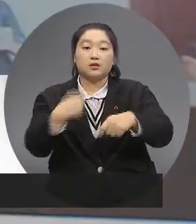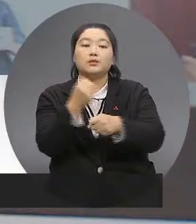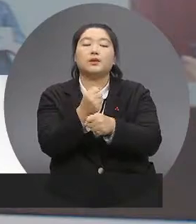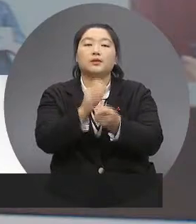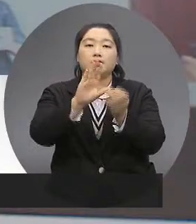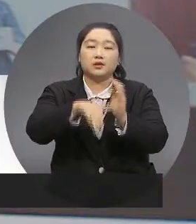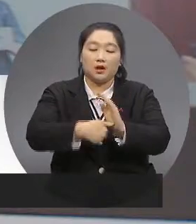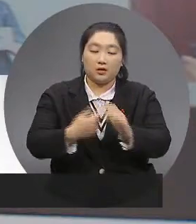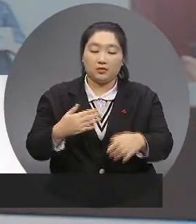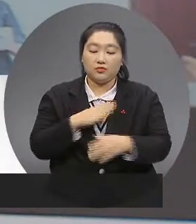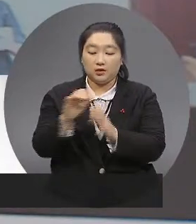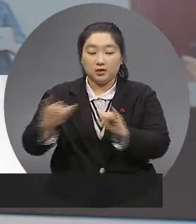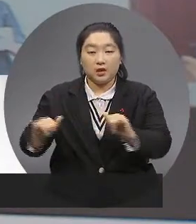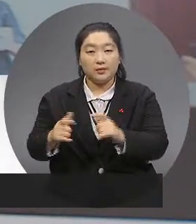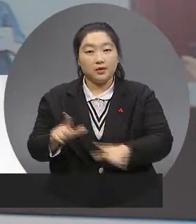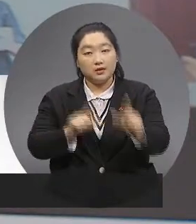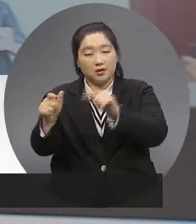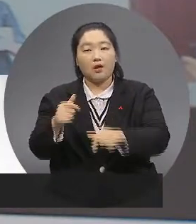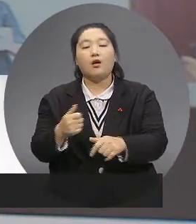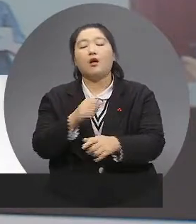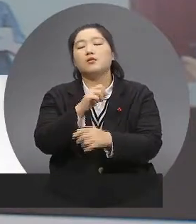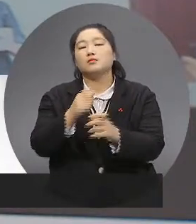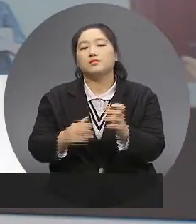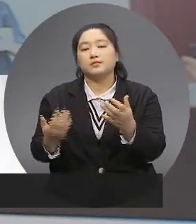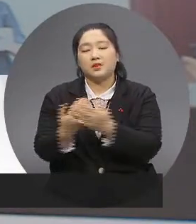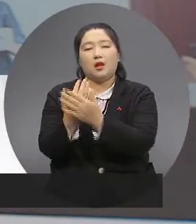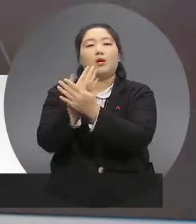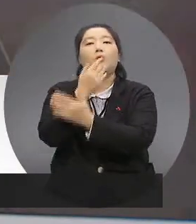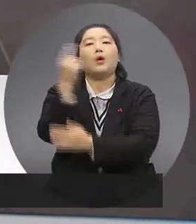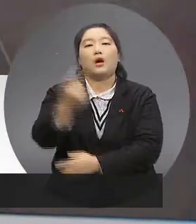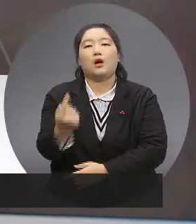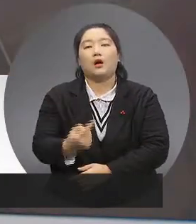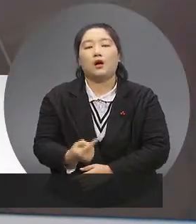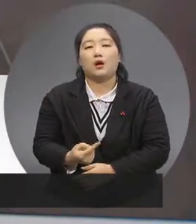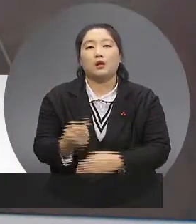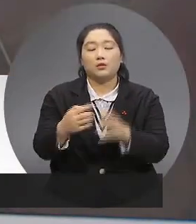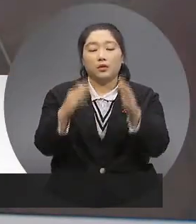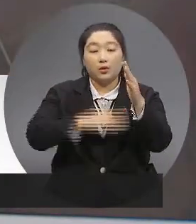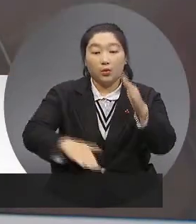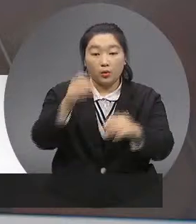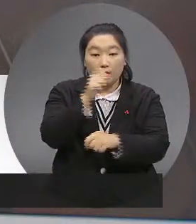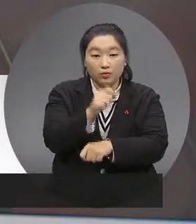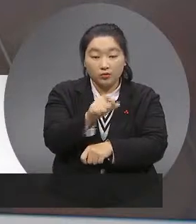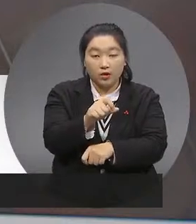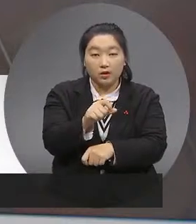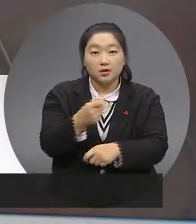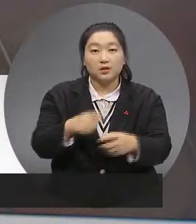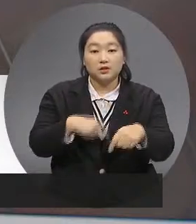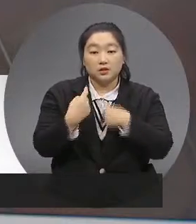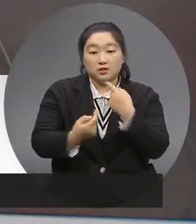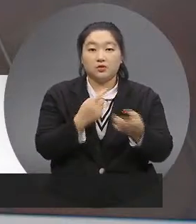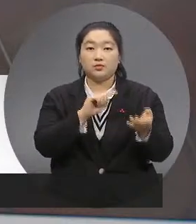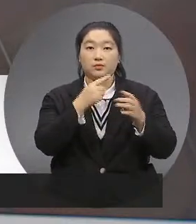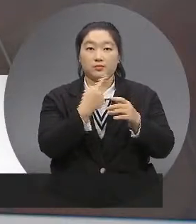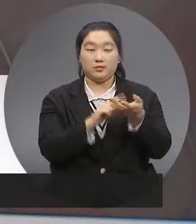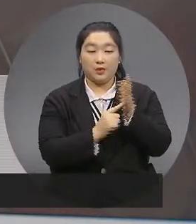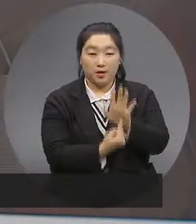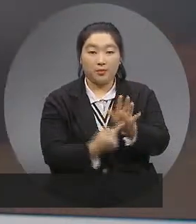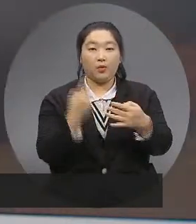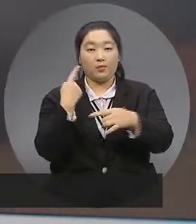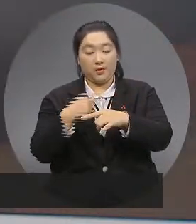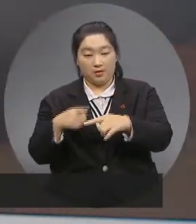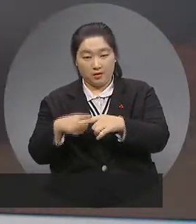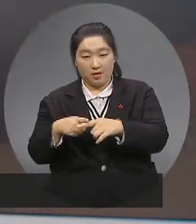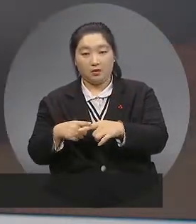때 우리 생활도 나아질 수 있는 건데요. 이런 사례들을 공무원들이 발표하고 평가하며 더 나은